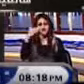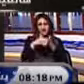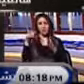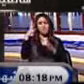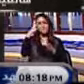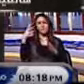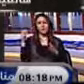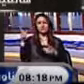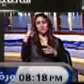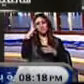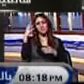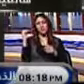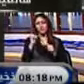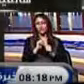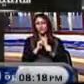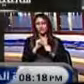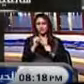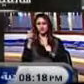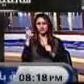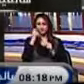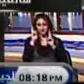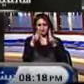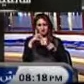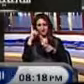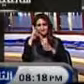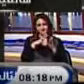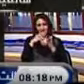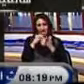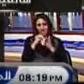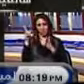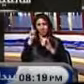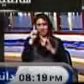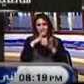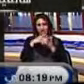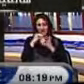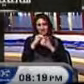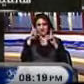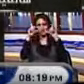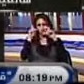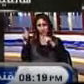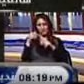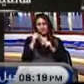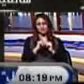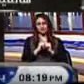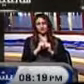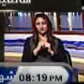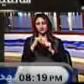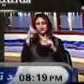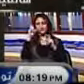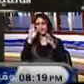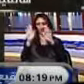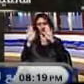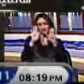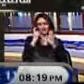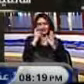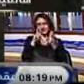فكره. دي الاولانيه، دي الجلسه الاولانيه. يا ريت يا استاذ طه نحط بقى يعمل فاصل كده وحط كاشه وحط لنا الصوره النهارده برضه عشان نعمل فرق من الاثنين. اتفضل يا استاذ طارق، انا